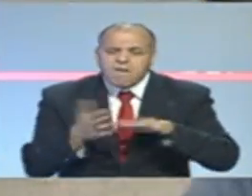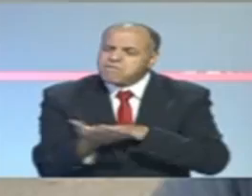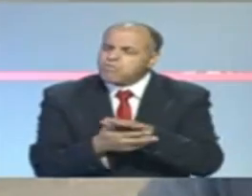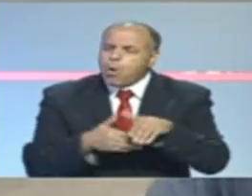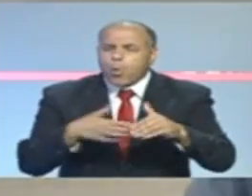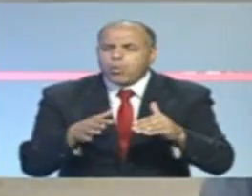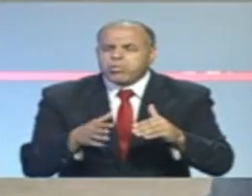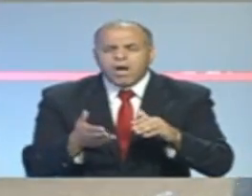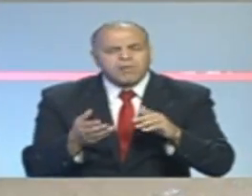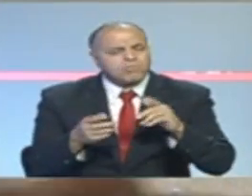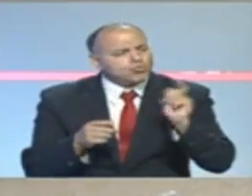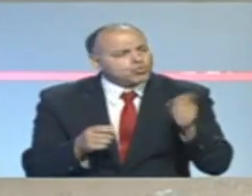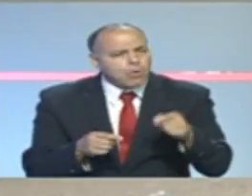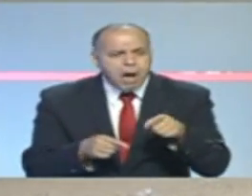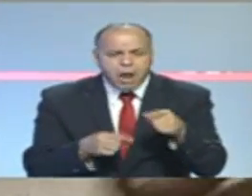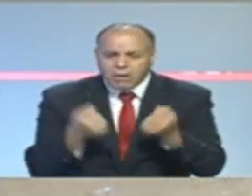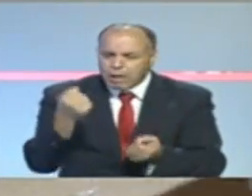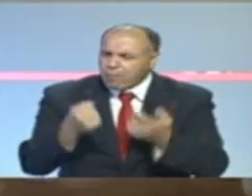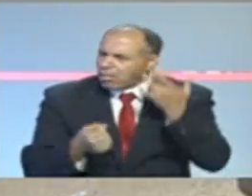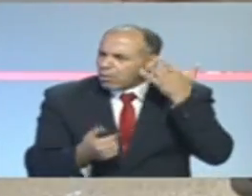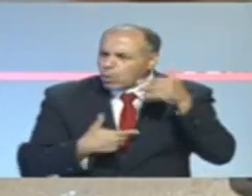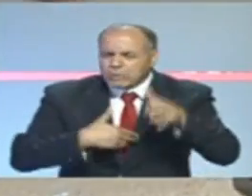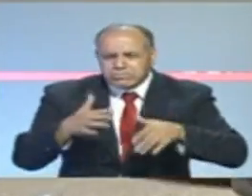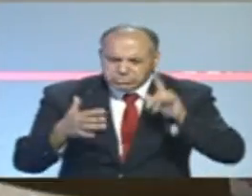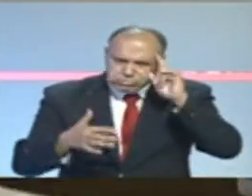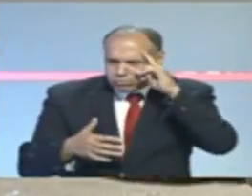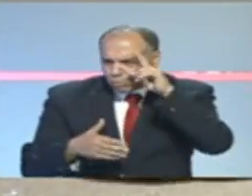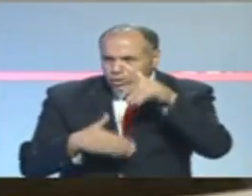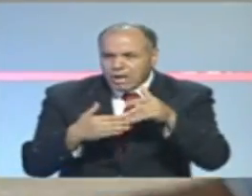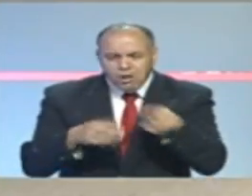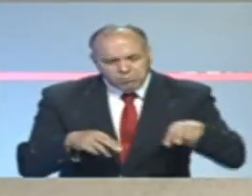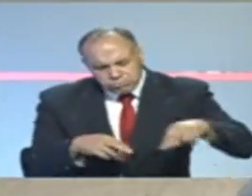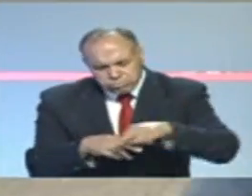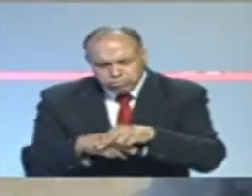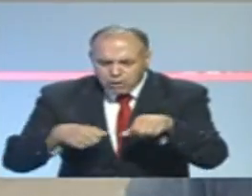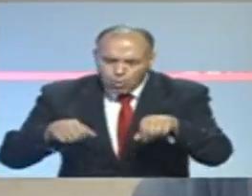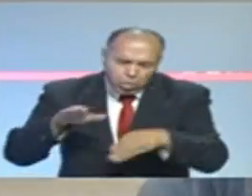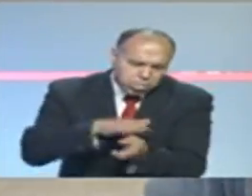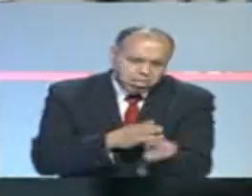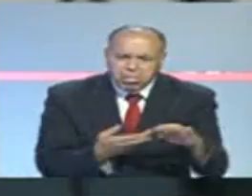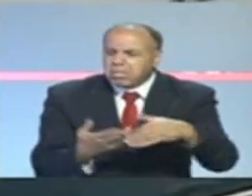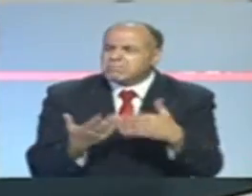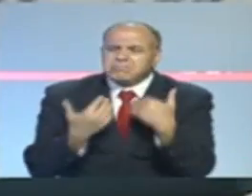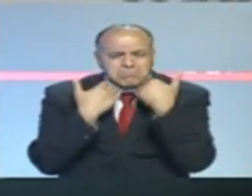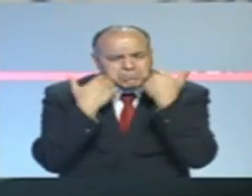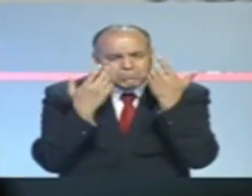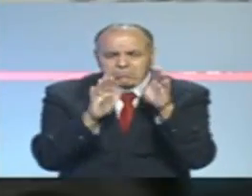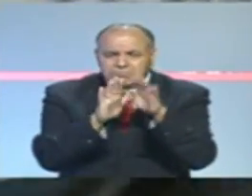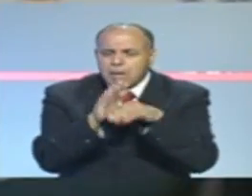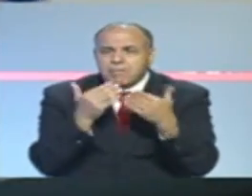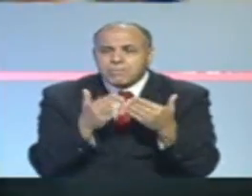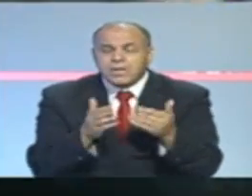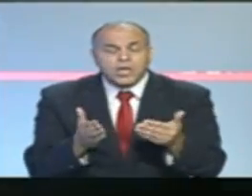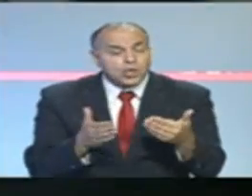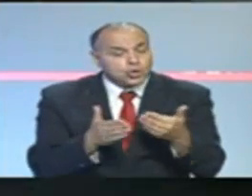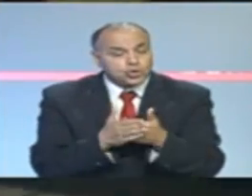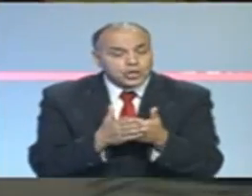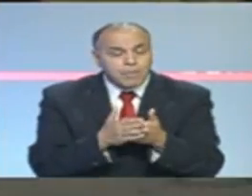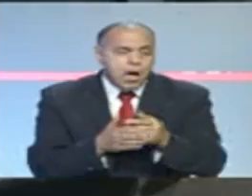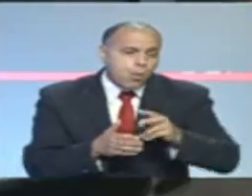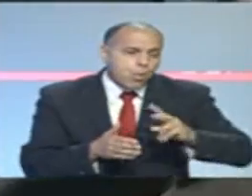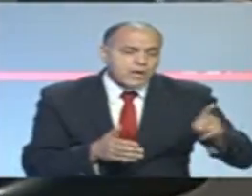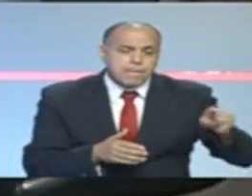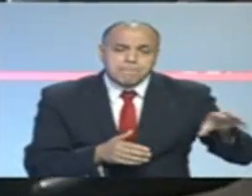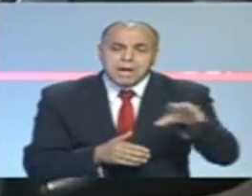فوضى بطريقة مش عادية. فما الجاية كي تقول يقص عليك عادي، موتورات عادي يمشيو عادي. في جزيرة جربة وغيرها